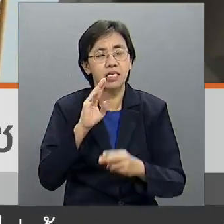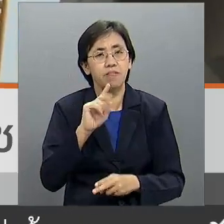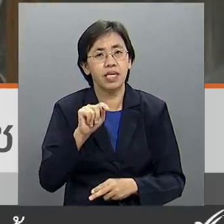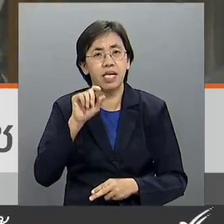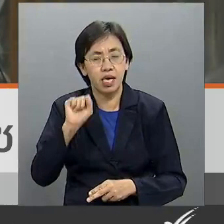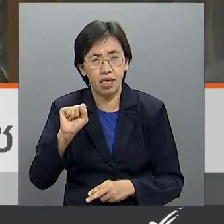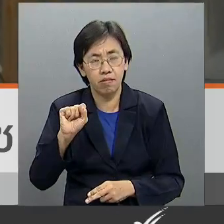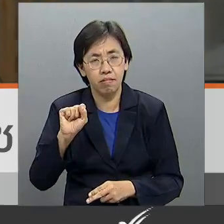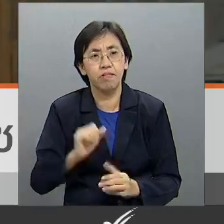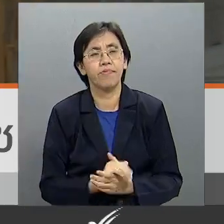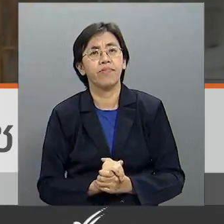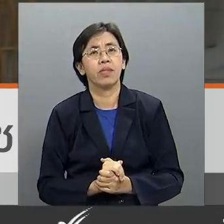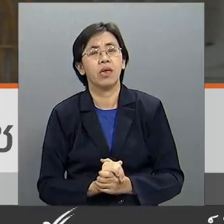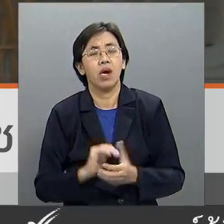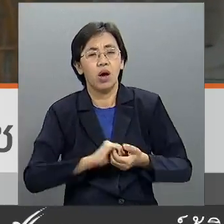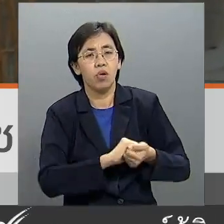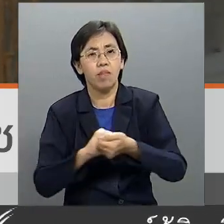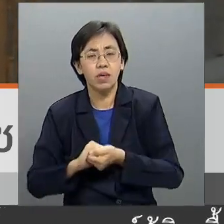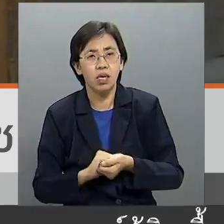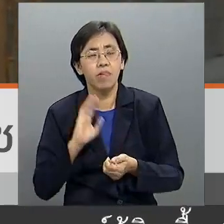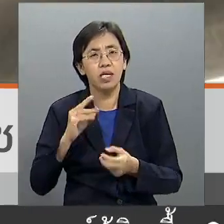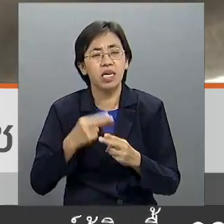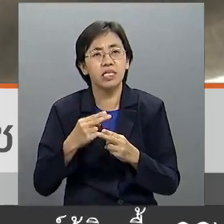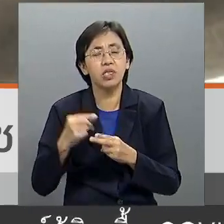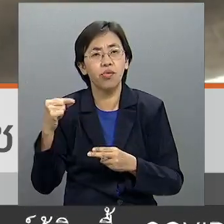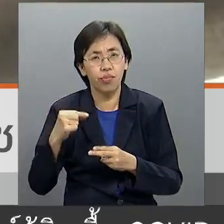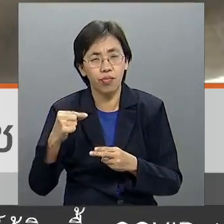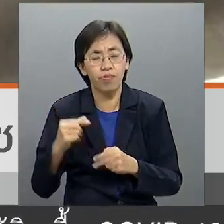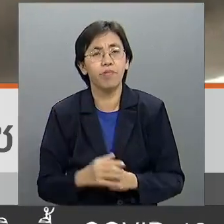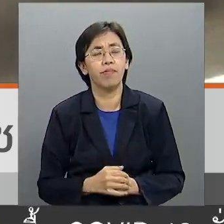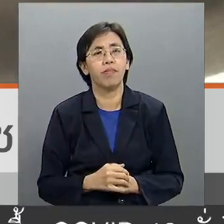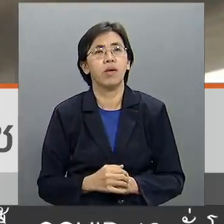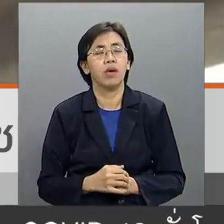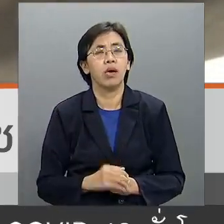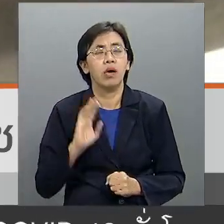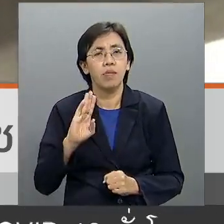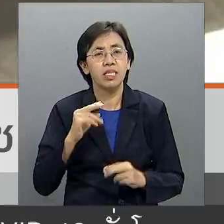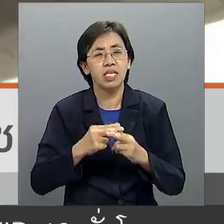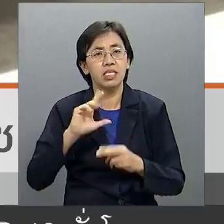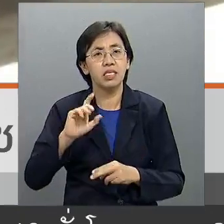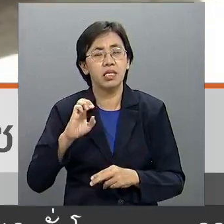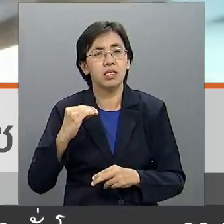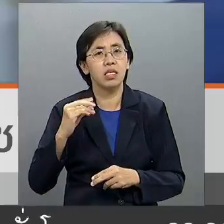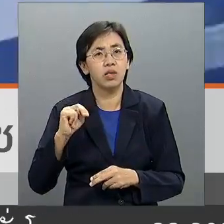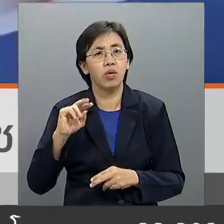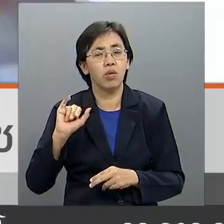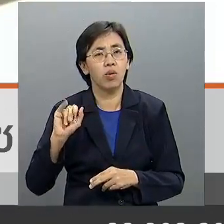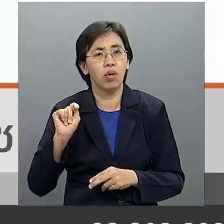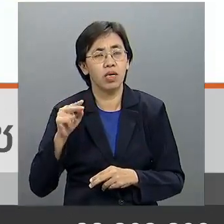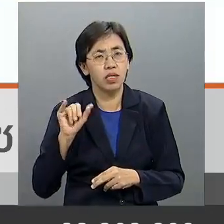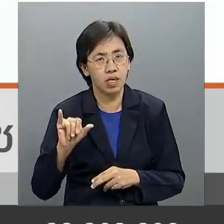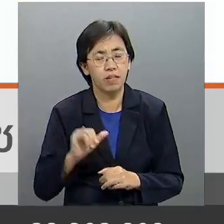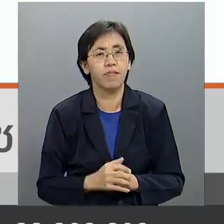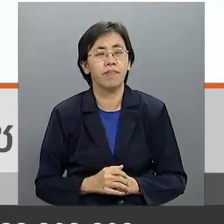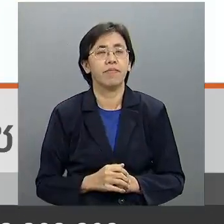มหาชนร่วมกับบริษัท 9เอ็นเนอร์จีดีเวลลอปเมนท์จำกัดบริษัทชิโนไทยเอ็นถ้าวิ่งอ่านคอนซัคชั่นจำกัดมหาชน